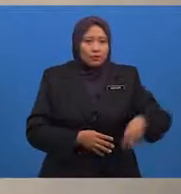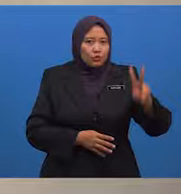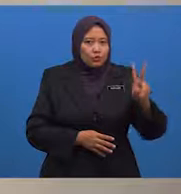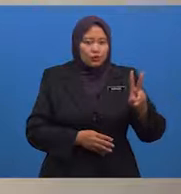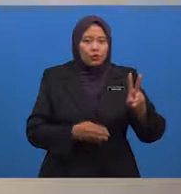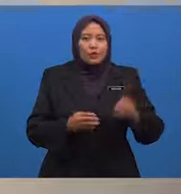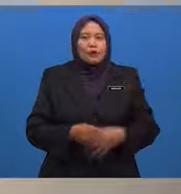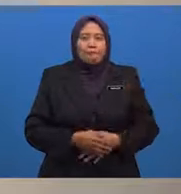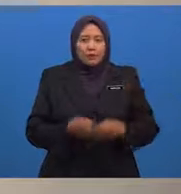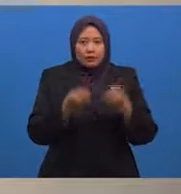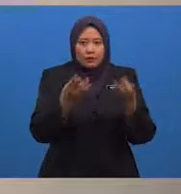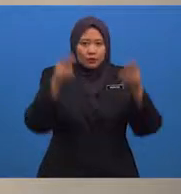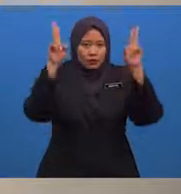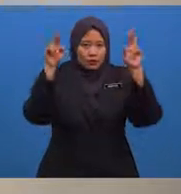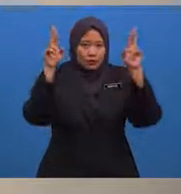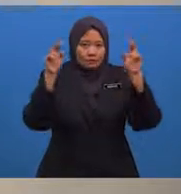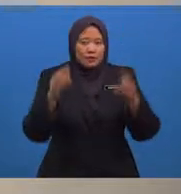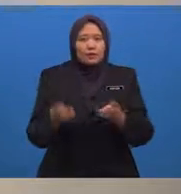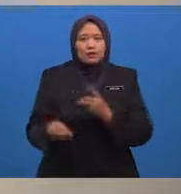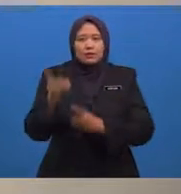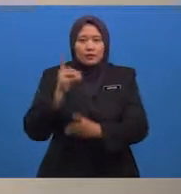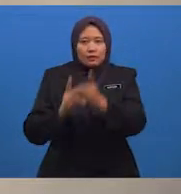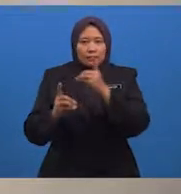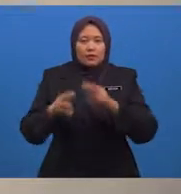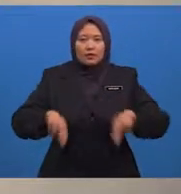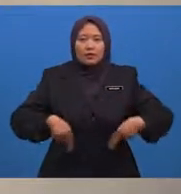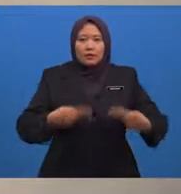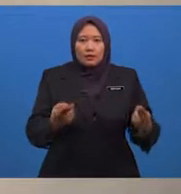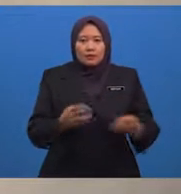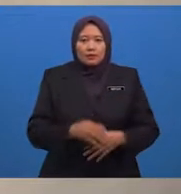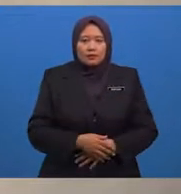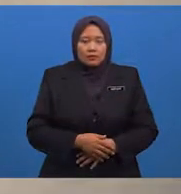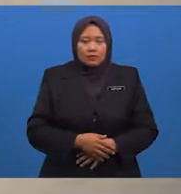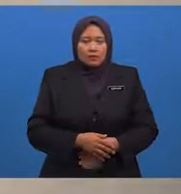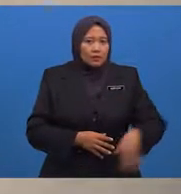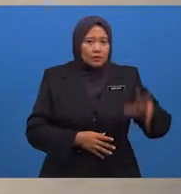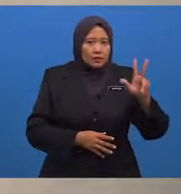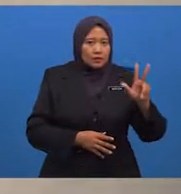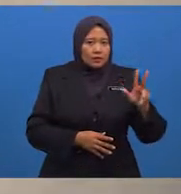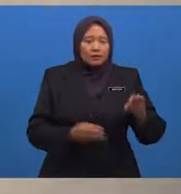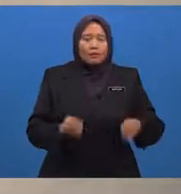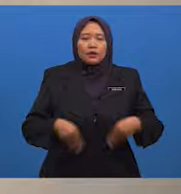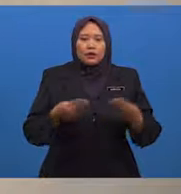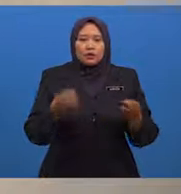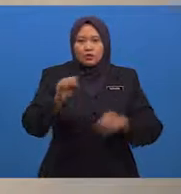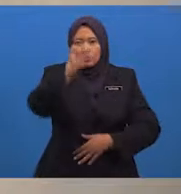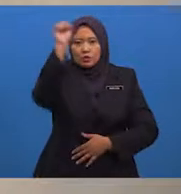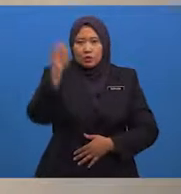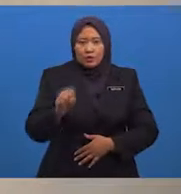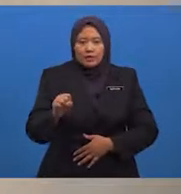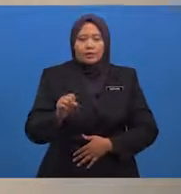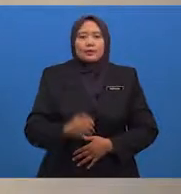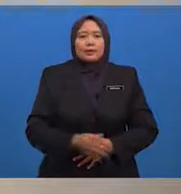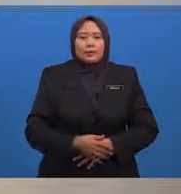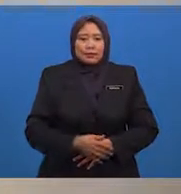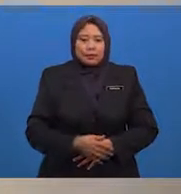bagi drama hadiah dengan jelas. 3. Menyatakan persoalan bagi drama